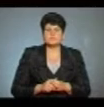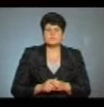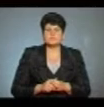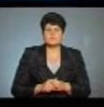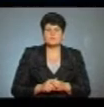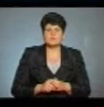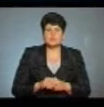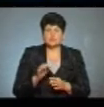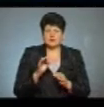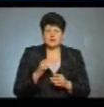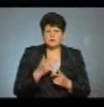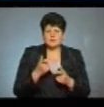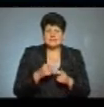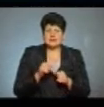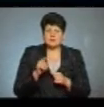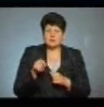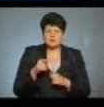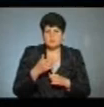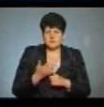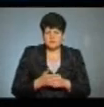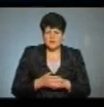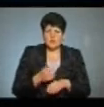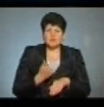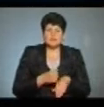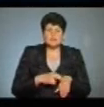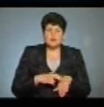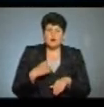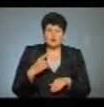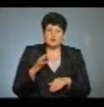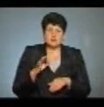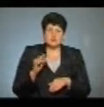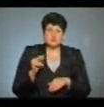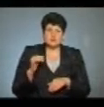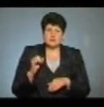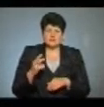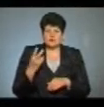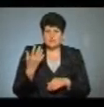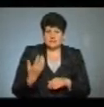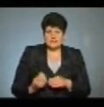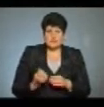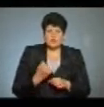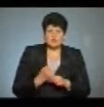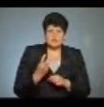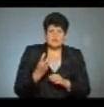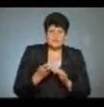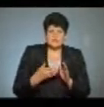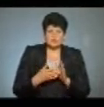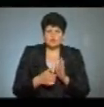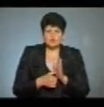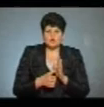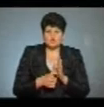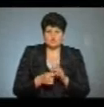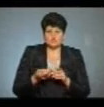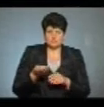нумерації, тут немає. За словами головної санітарної лікарки області Оксани Чайчук, за день у лабораторії роблять від 300 до 600